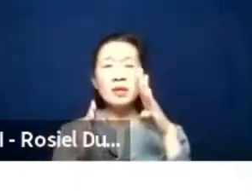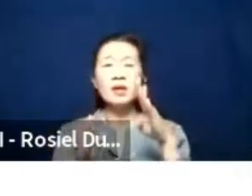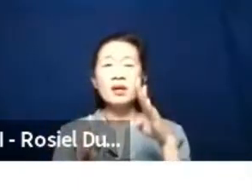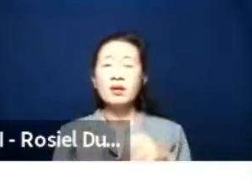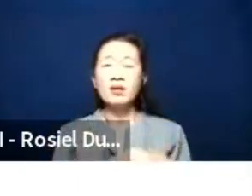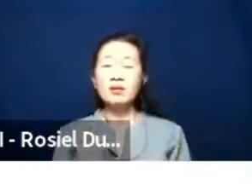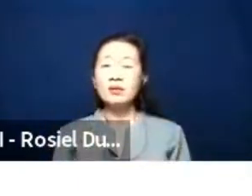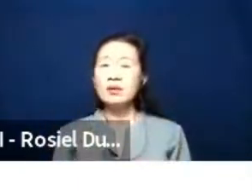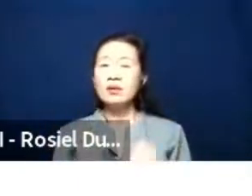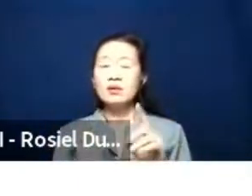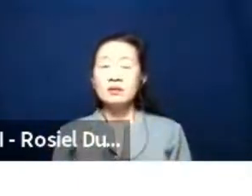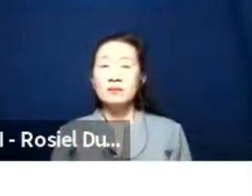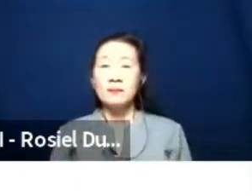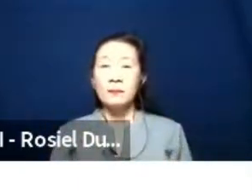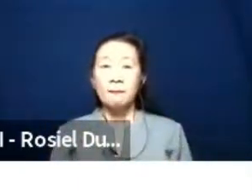issue,